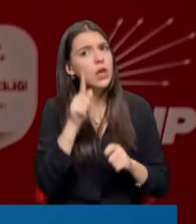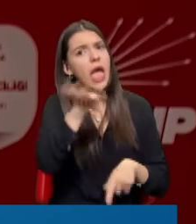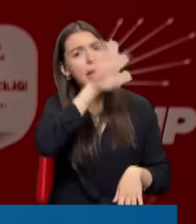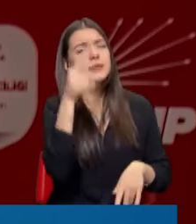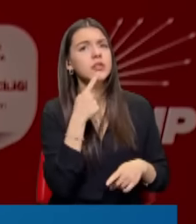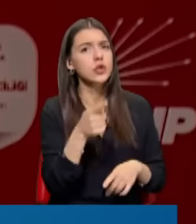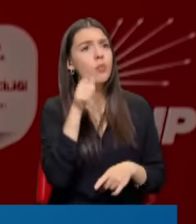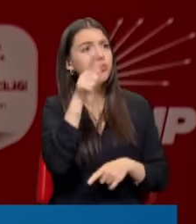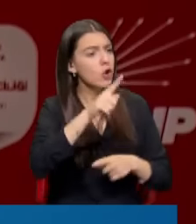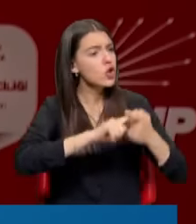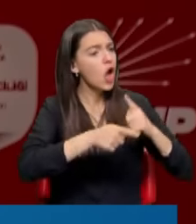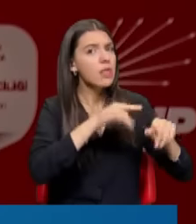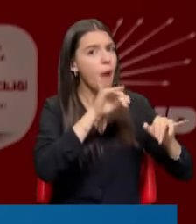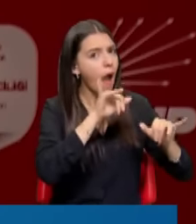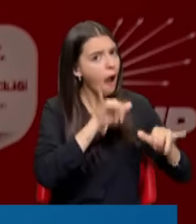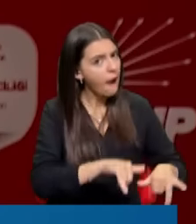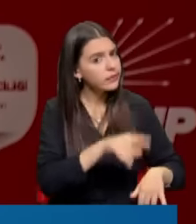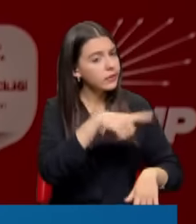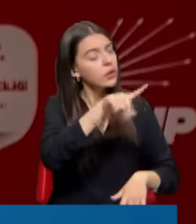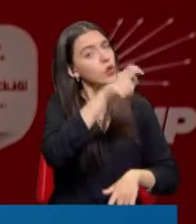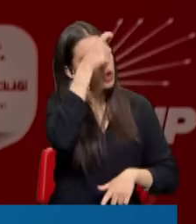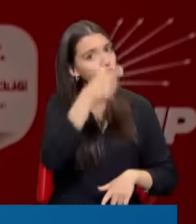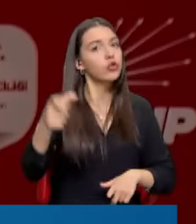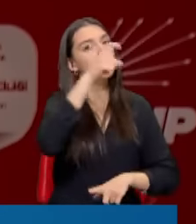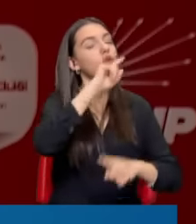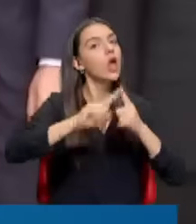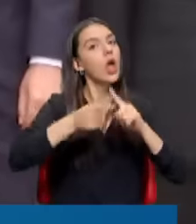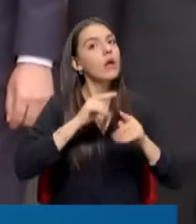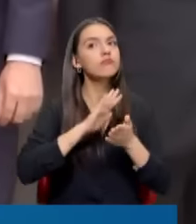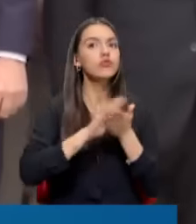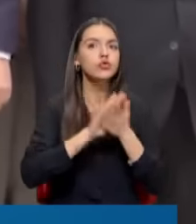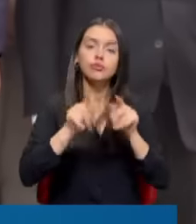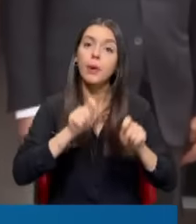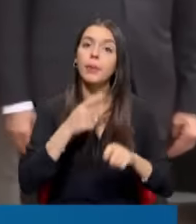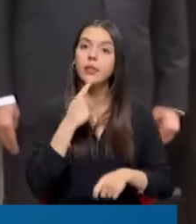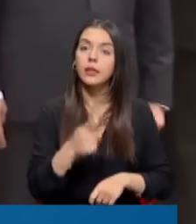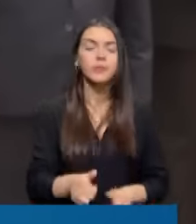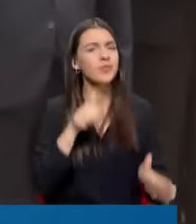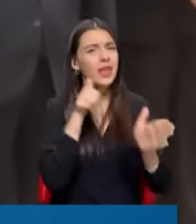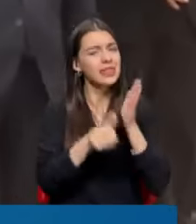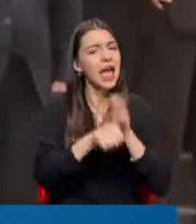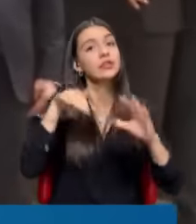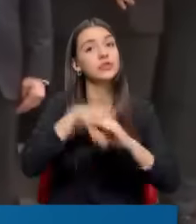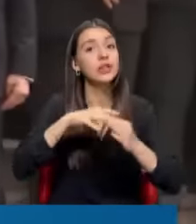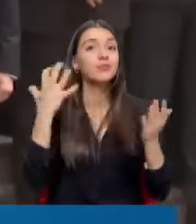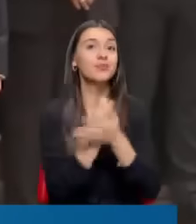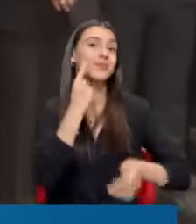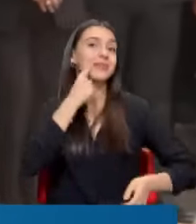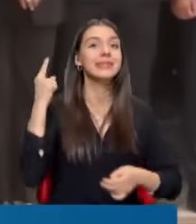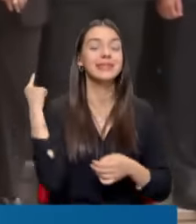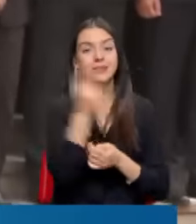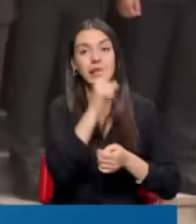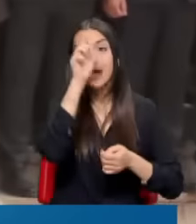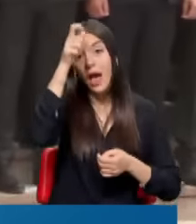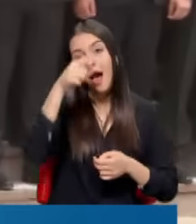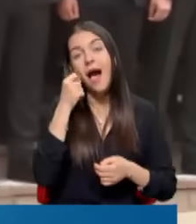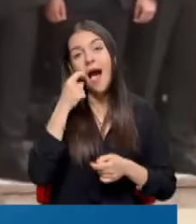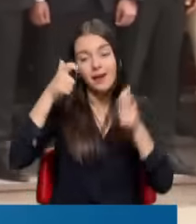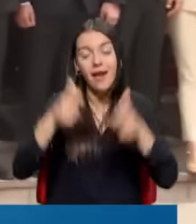buraları yönettiğiniz gibi gelin bu ülkeyi yönetin. Gelin Türkiye'yi de düze çıkarın. Tarihi seçim başarısı sonrası Ankara'da ilk kez tam kadro